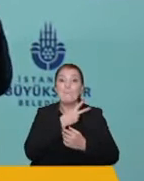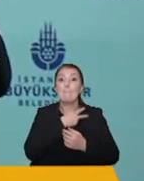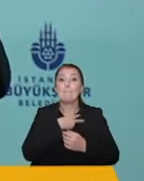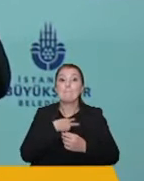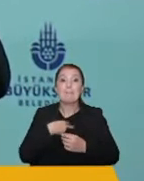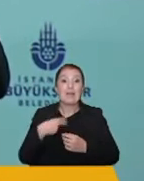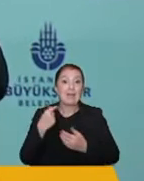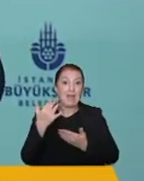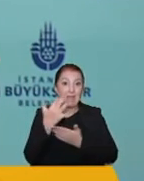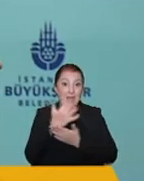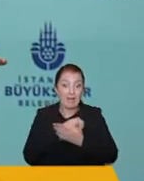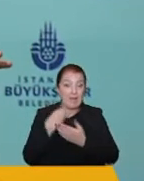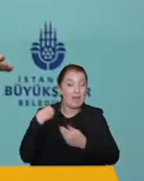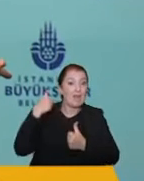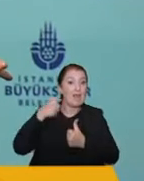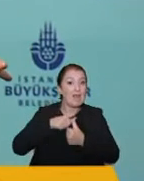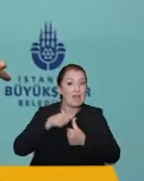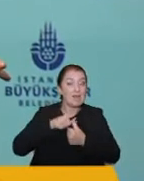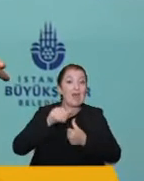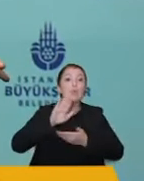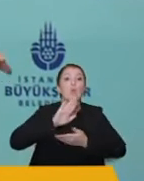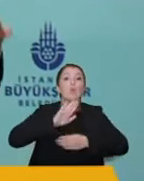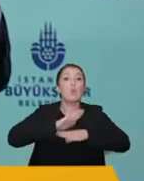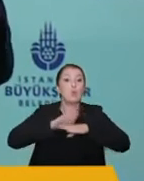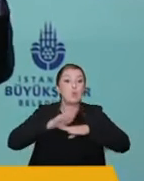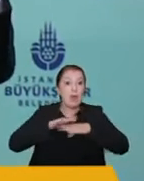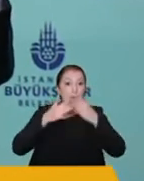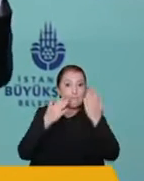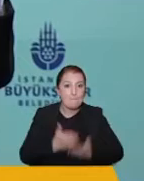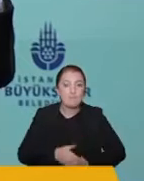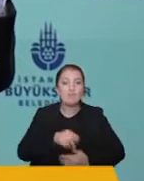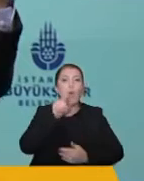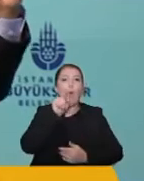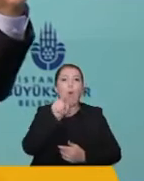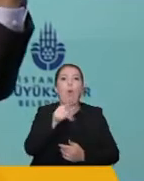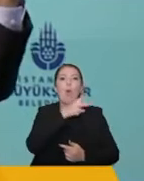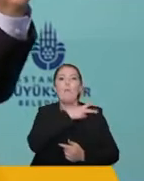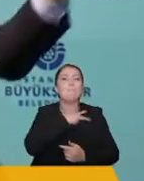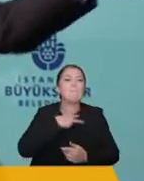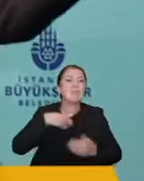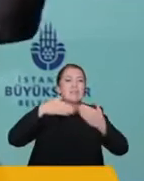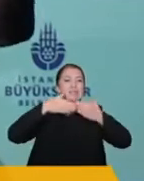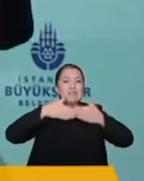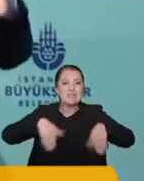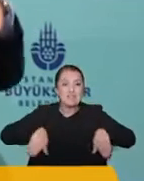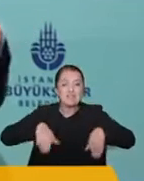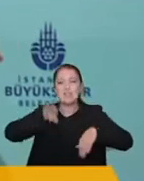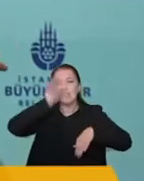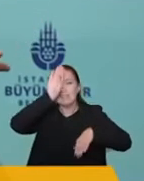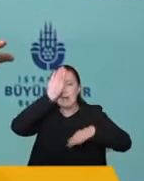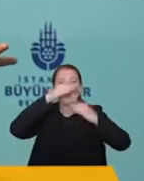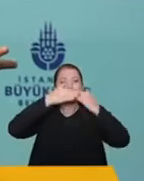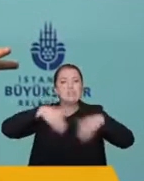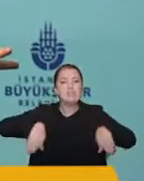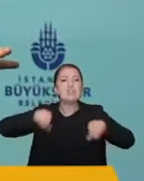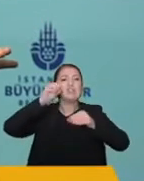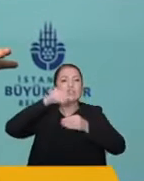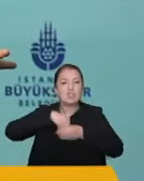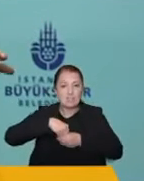belediye gelirleri yeniden düzenlenmiş. O belediye sınırları, yani İstanbul sınırları